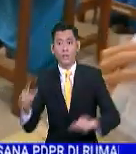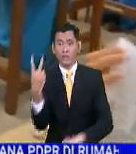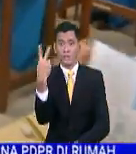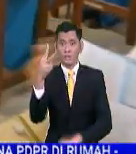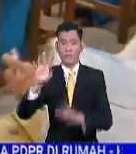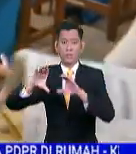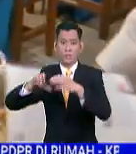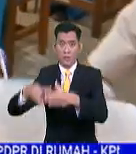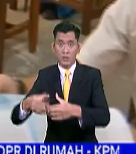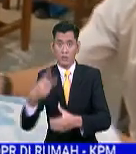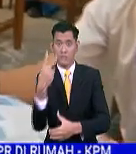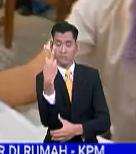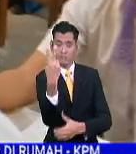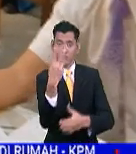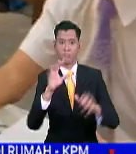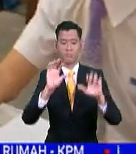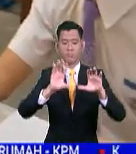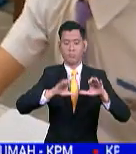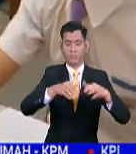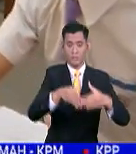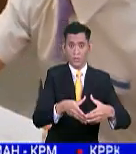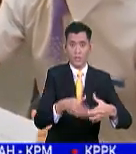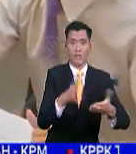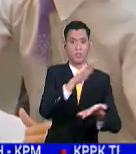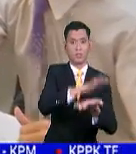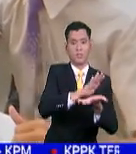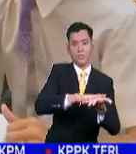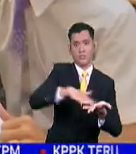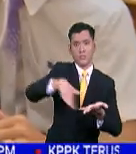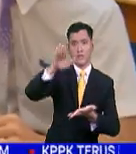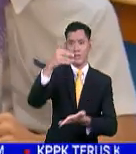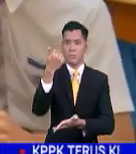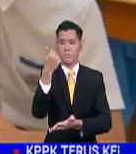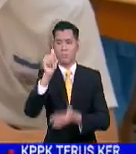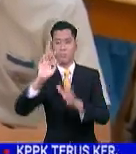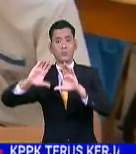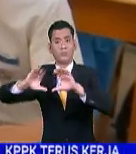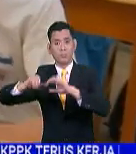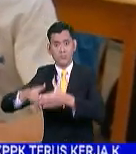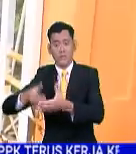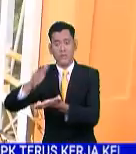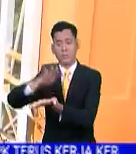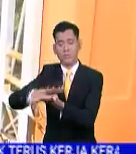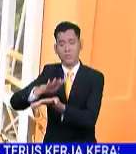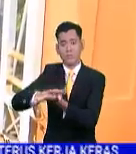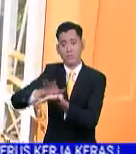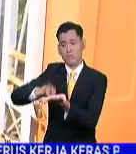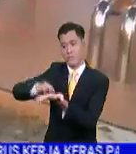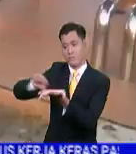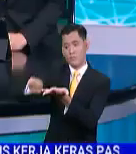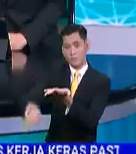melibatkan 2 kluster sekolah menengah dan 10 kluster sekolah rendah.